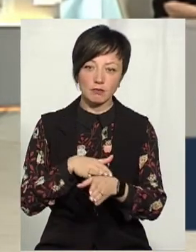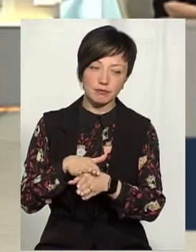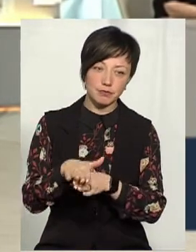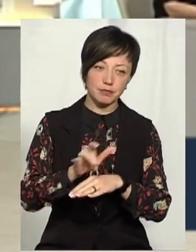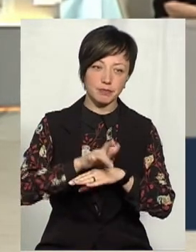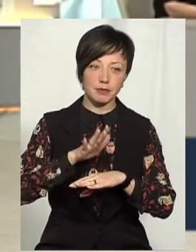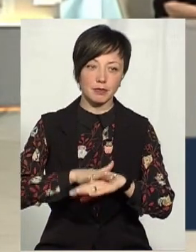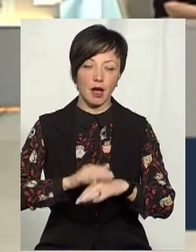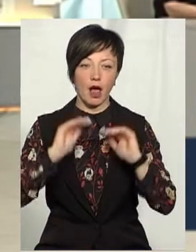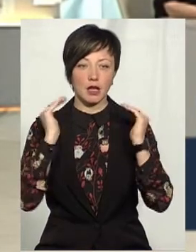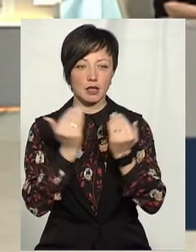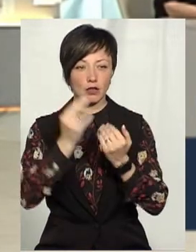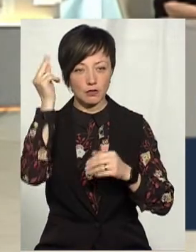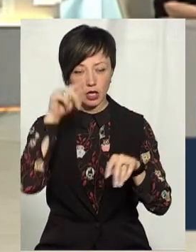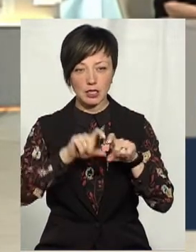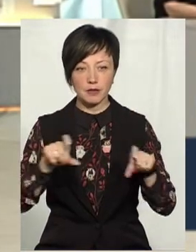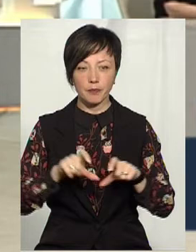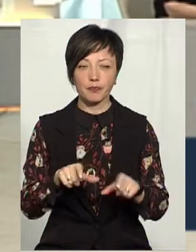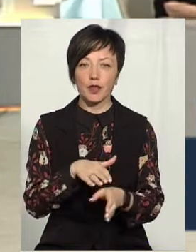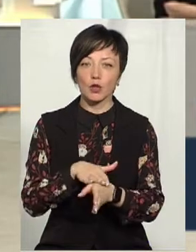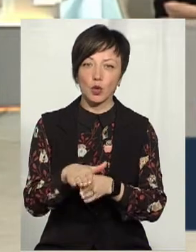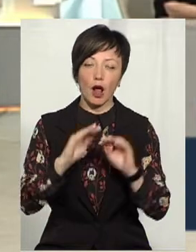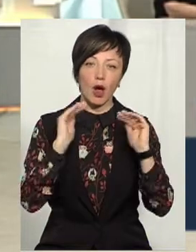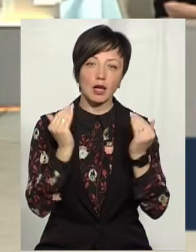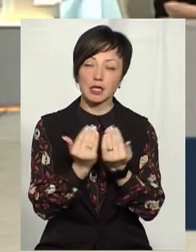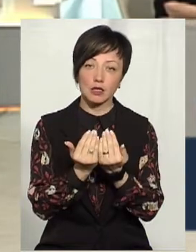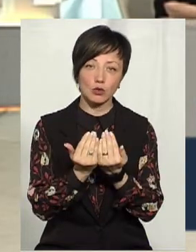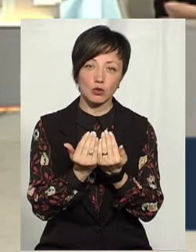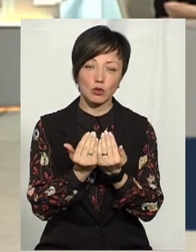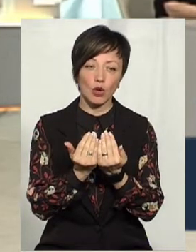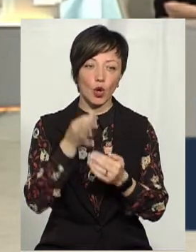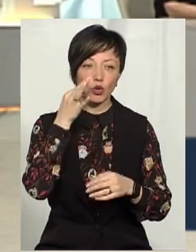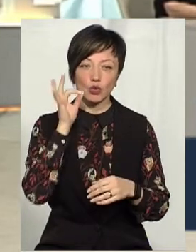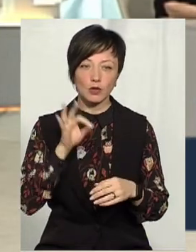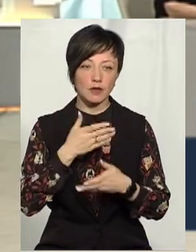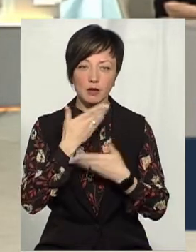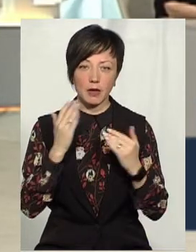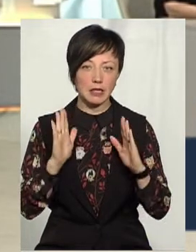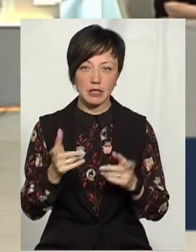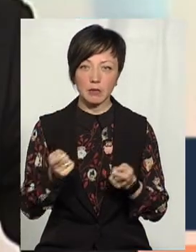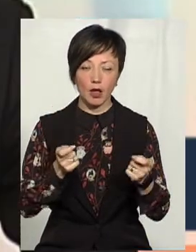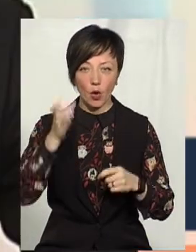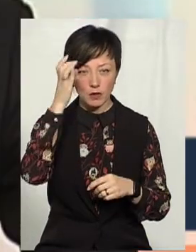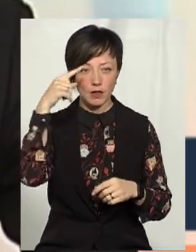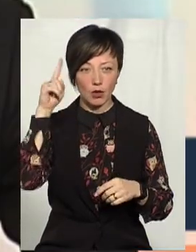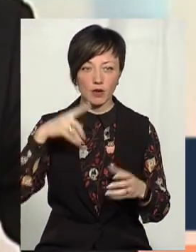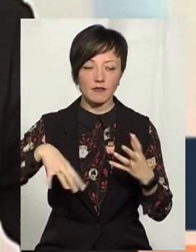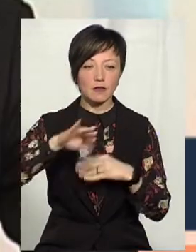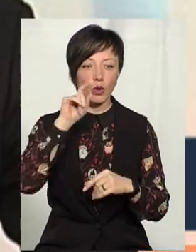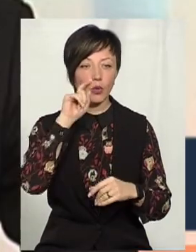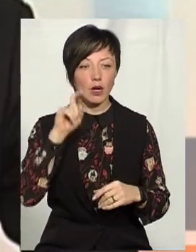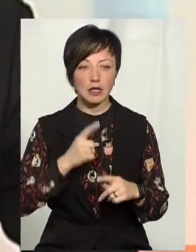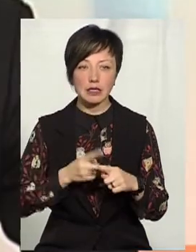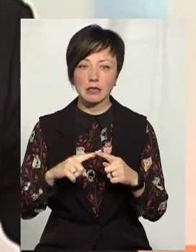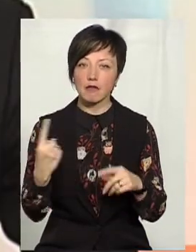в навчальних закладах? Тотального карантину досвід не мав не тільки департамент освіти і науки, а й вся